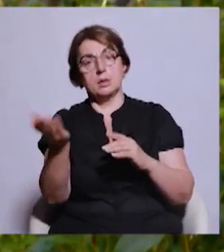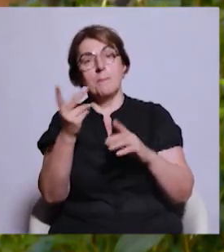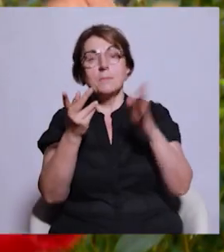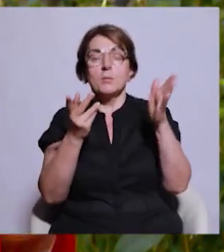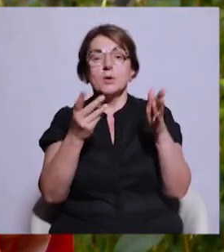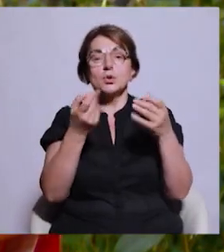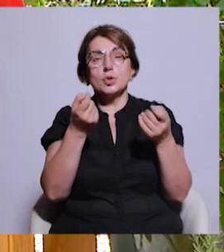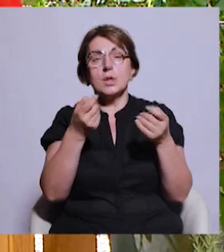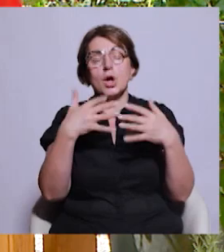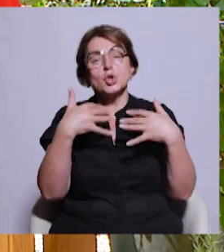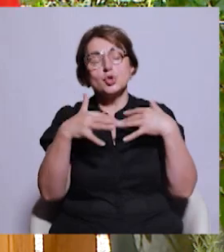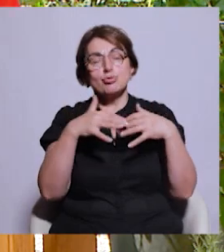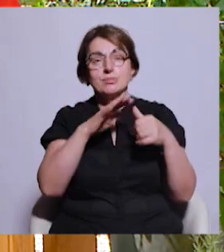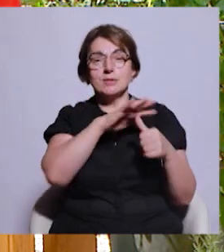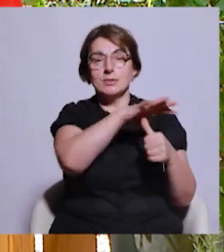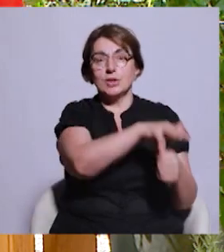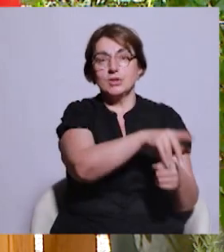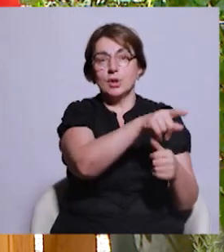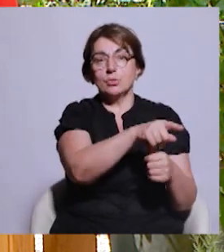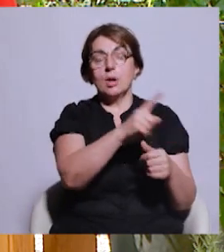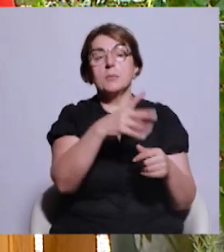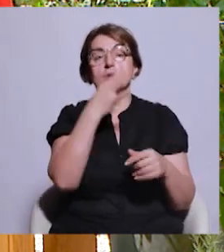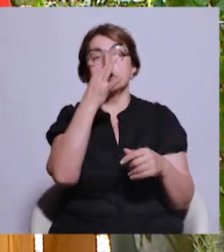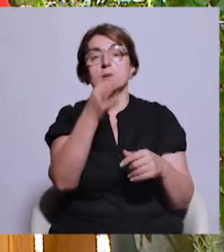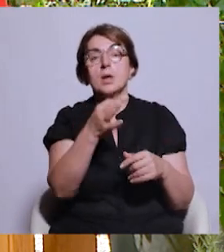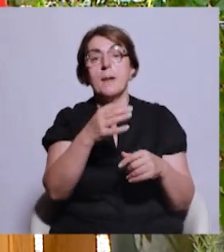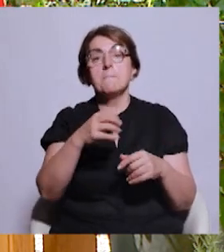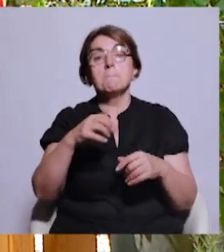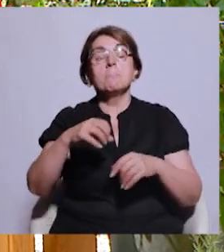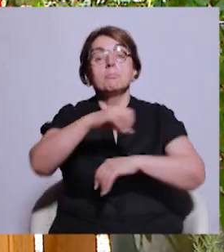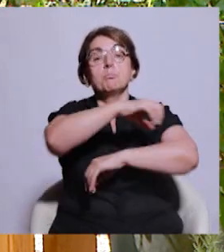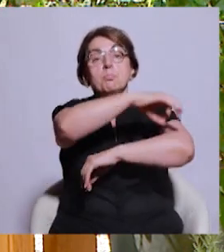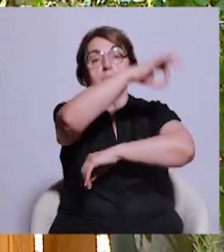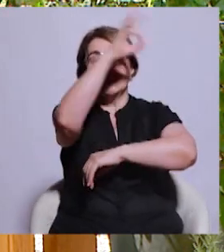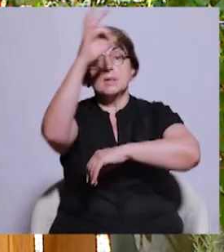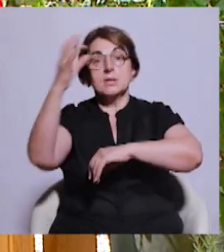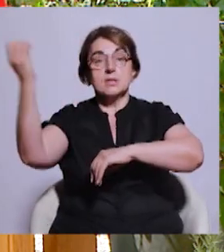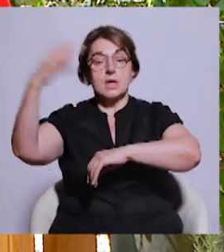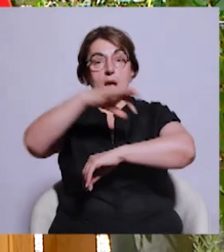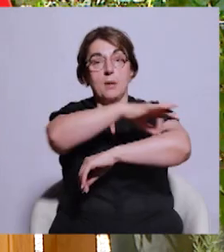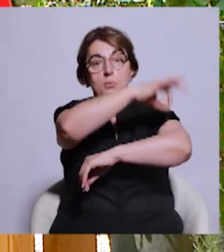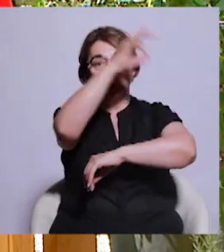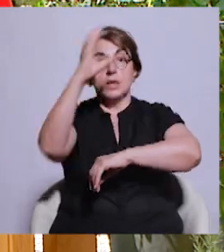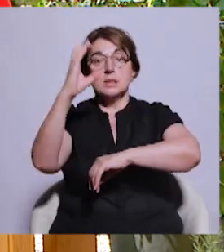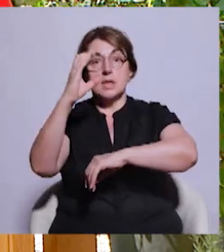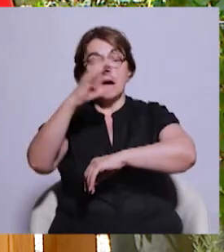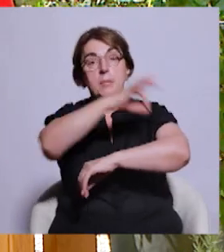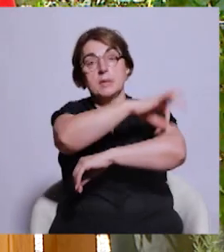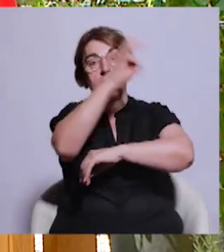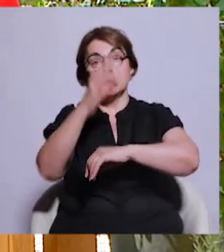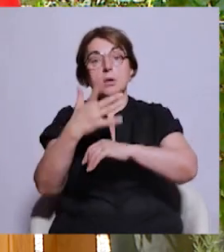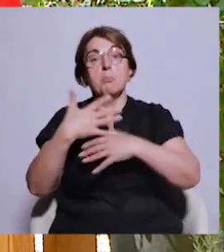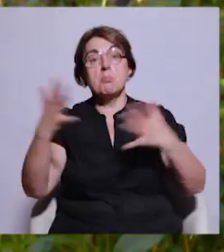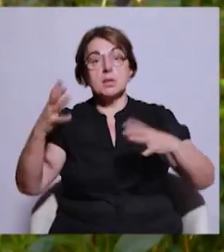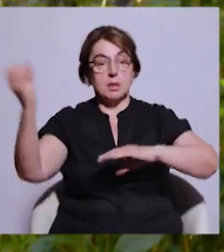ერთ მხარეს, ხოლო მეორე მხარე შედარებით დაჩაგრულია. მე შემიძლია ვთქვა, რომ მზე ამოდის სამხრეთ-აღმოსავლეთიდან, სადაც უფრო